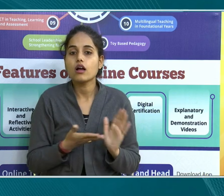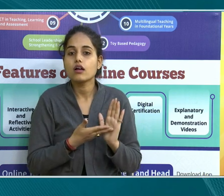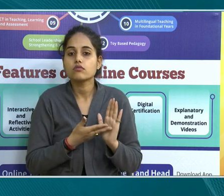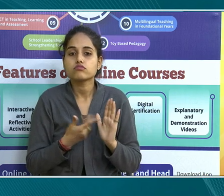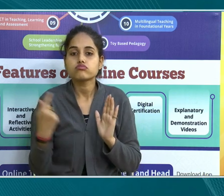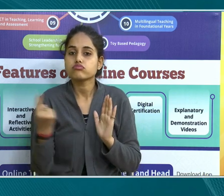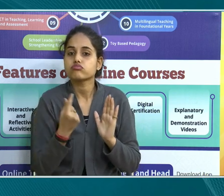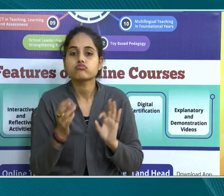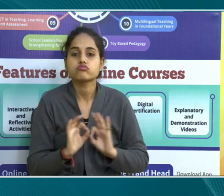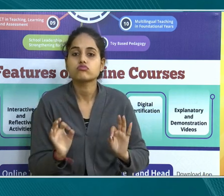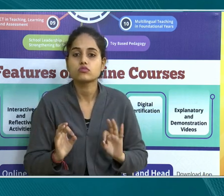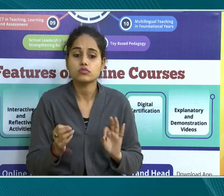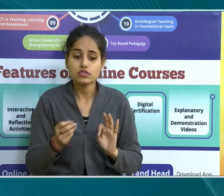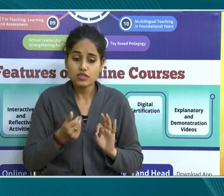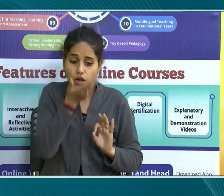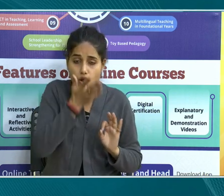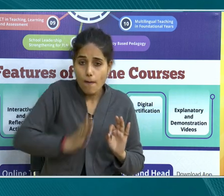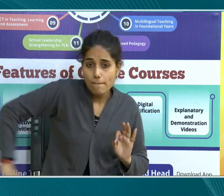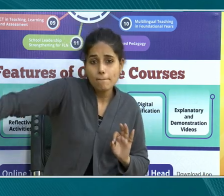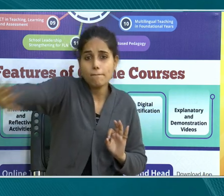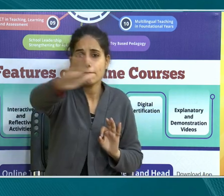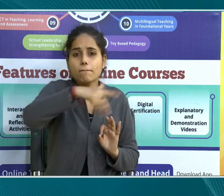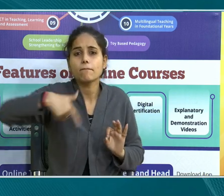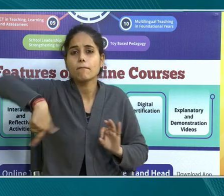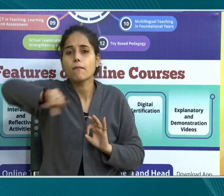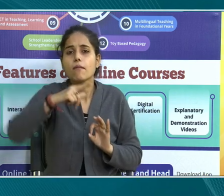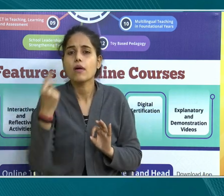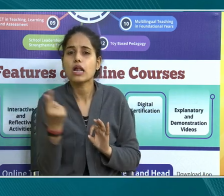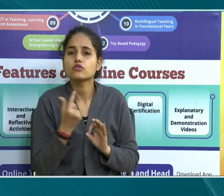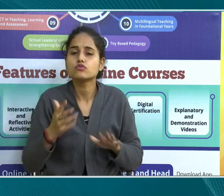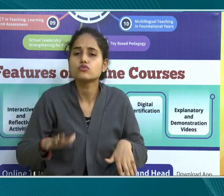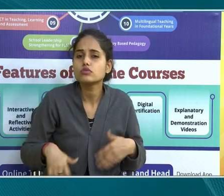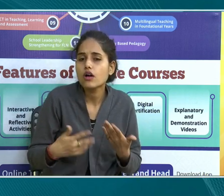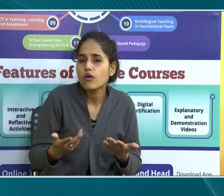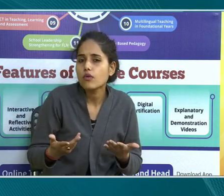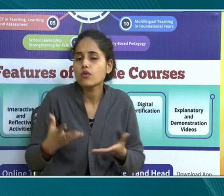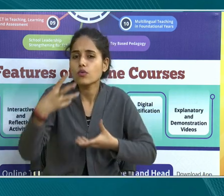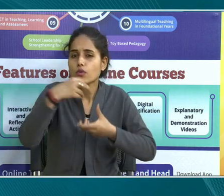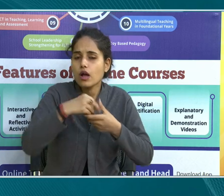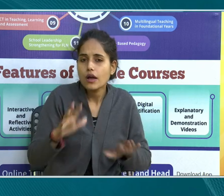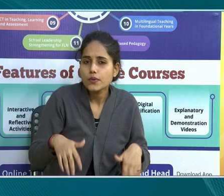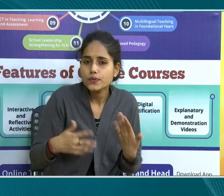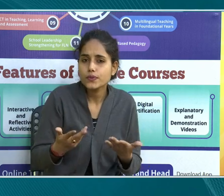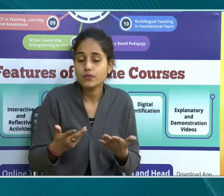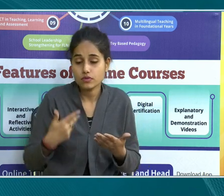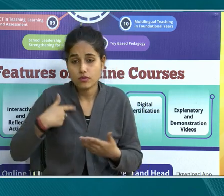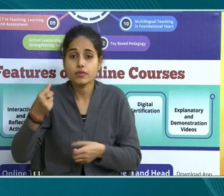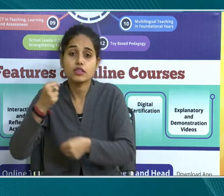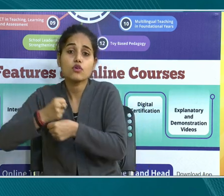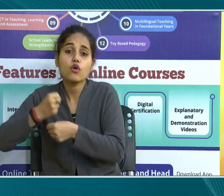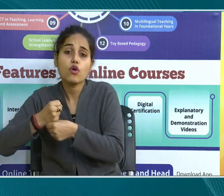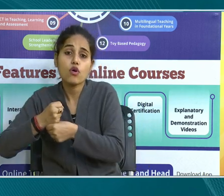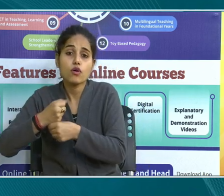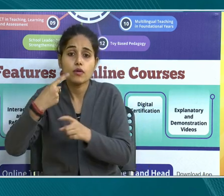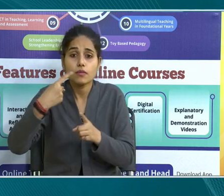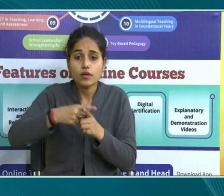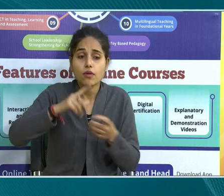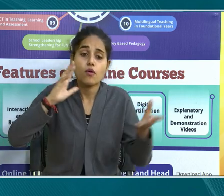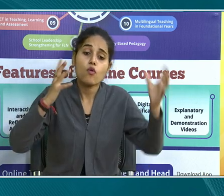को हम कैसे क Spartos करेंगे इसके बारे में धिये पूरा चैप्टर है इसमें हमारी गंवमेंटी तरफ से और व्ल्ड